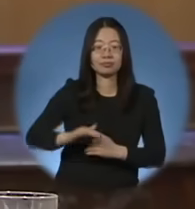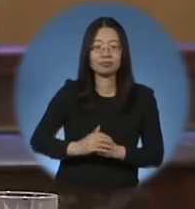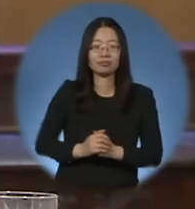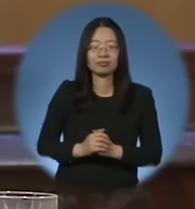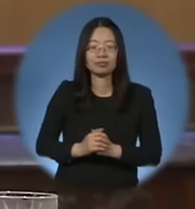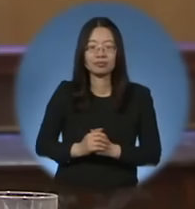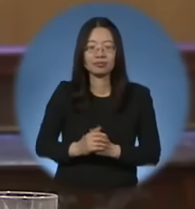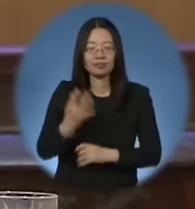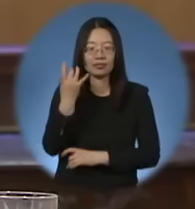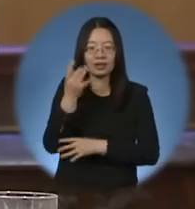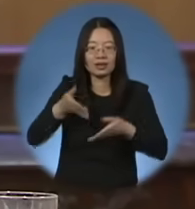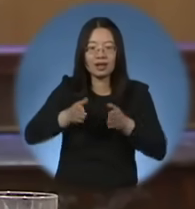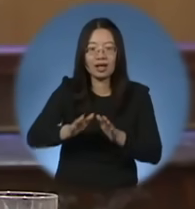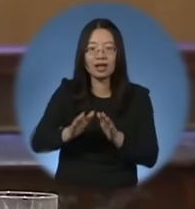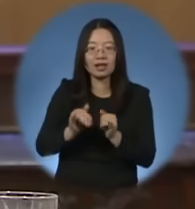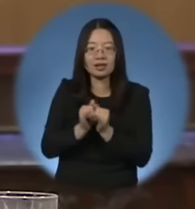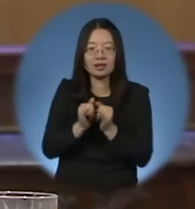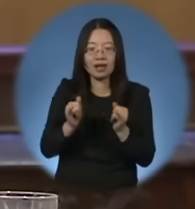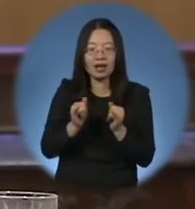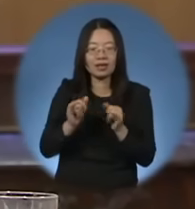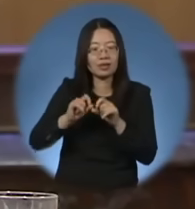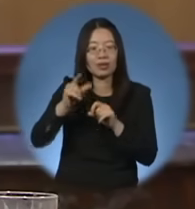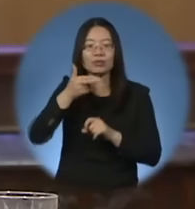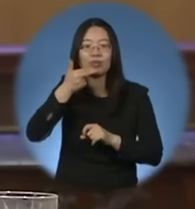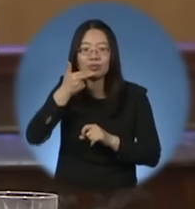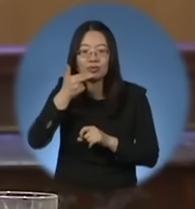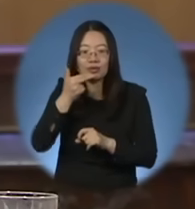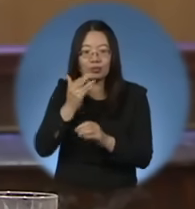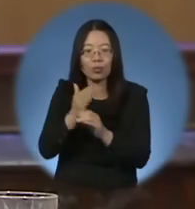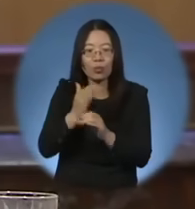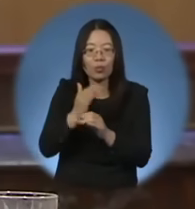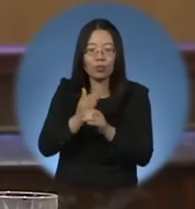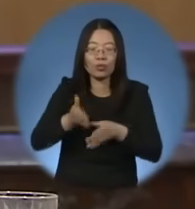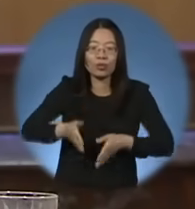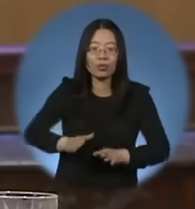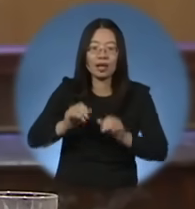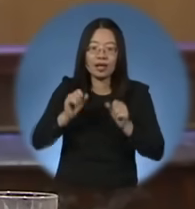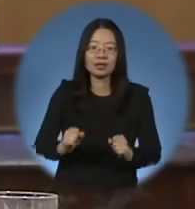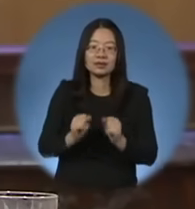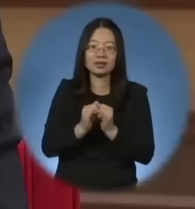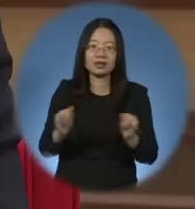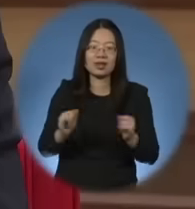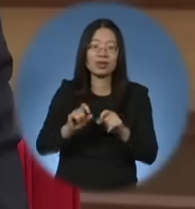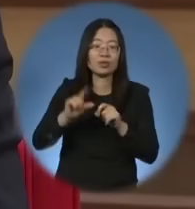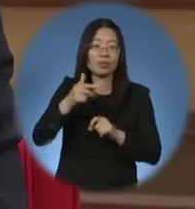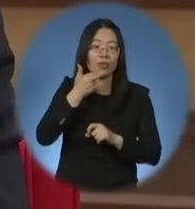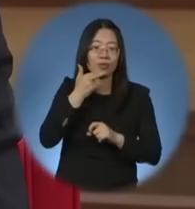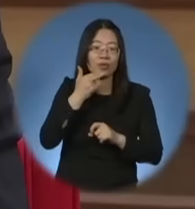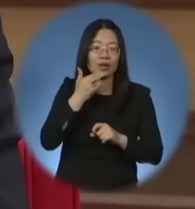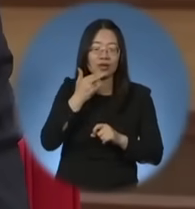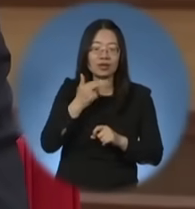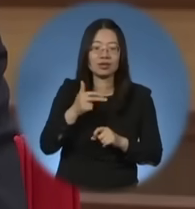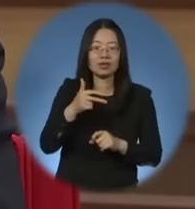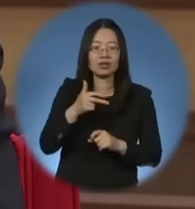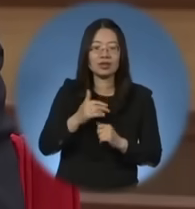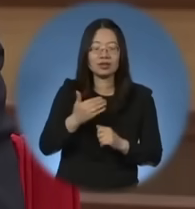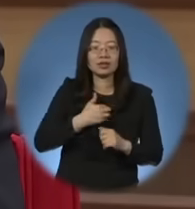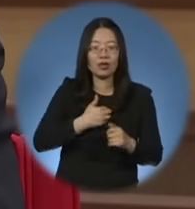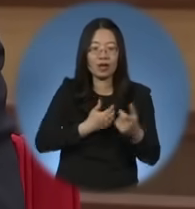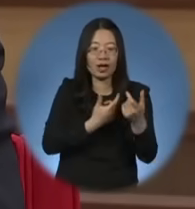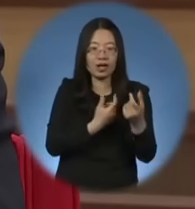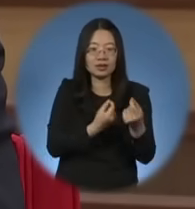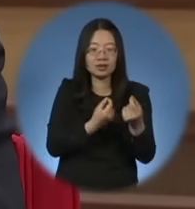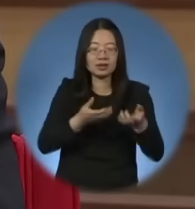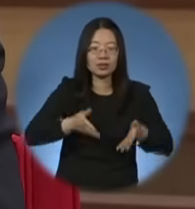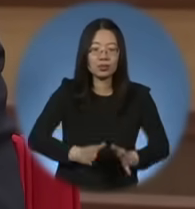근데 본관에 계시는 사람 거의 없잖아요음 그렇죠 정주 정시 저랑